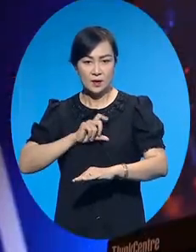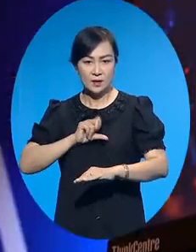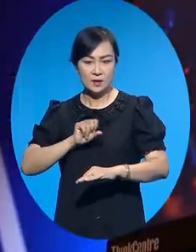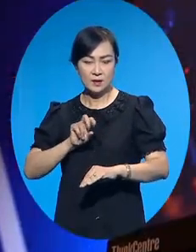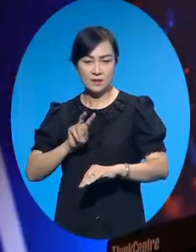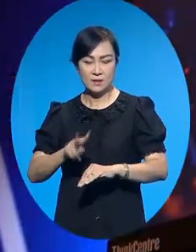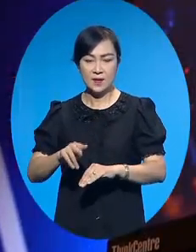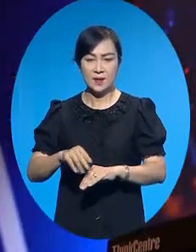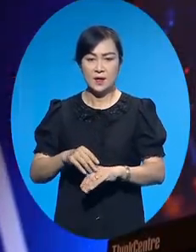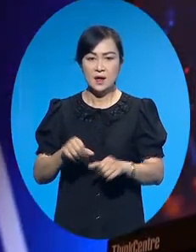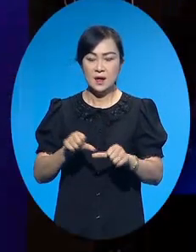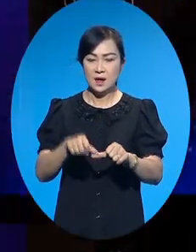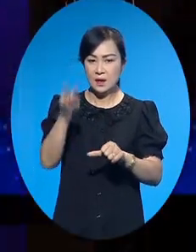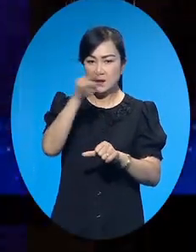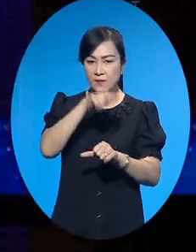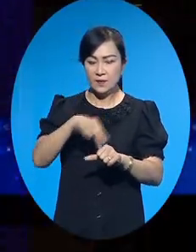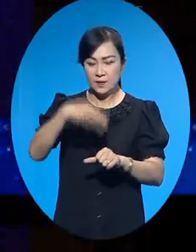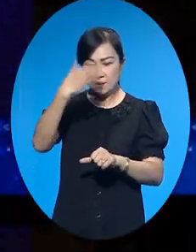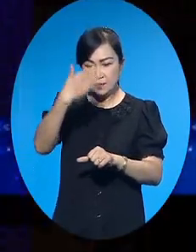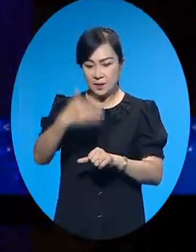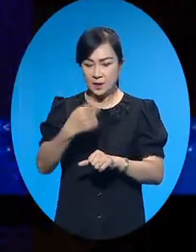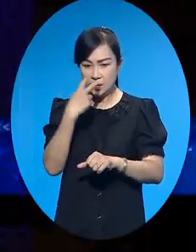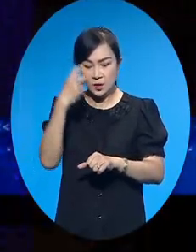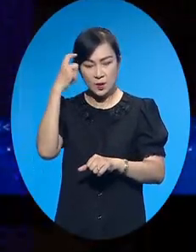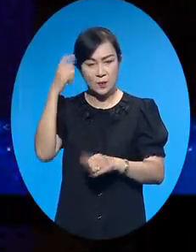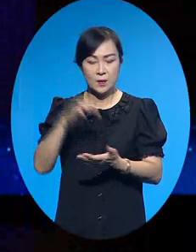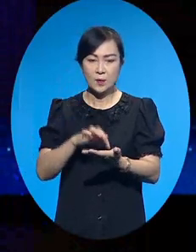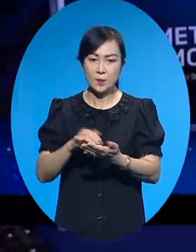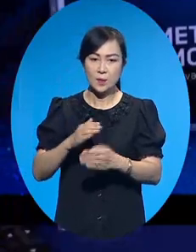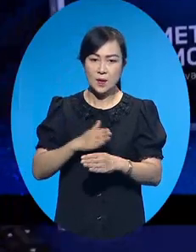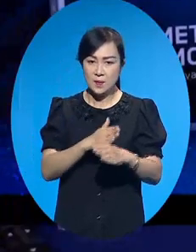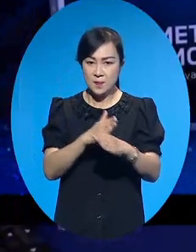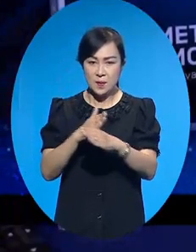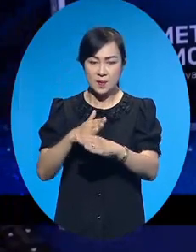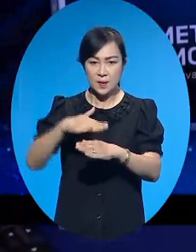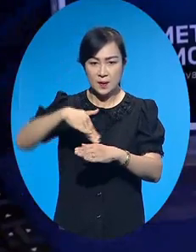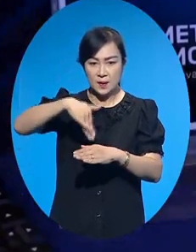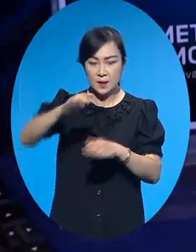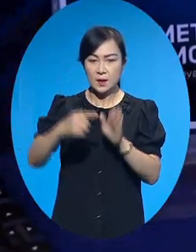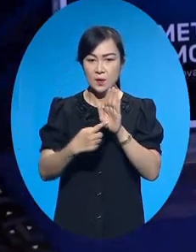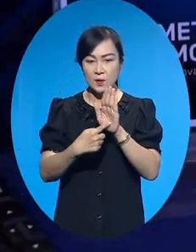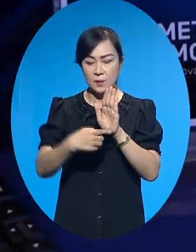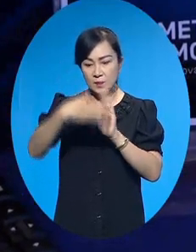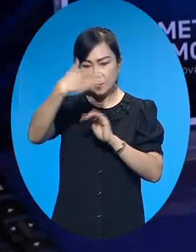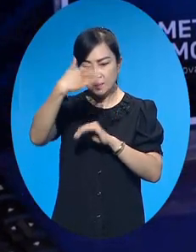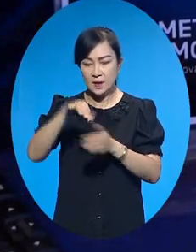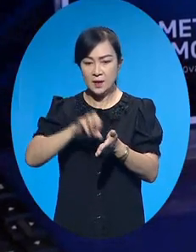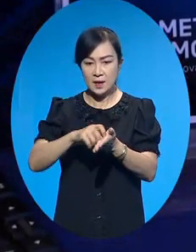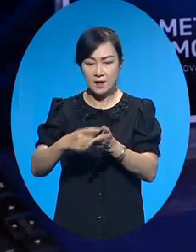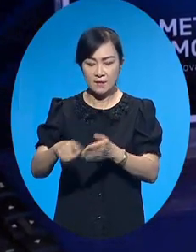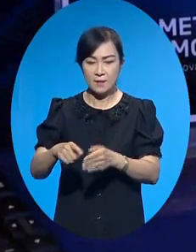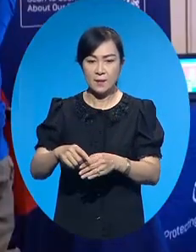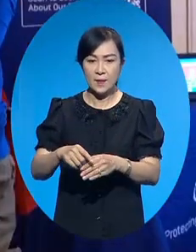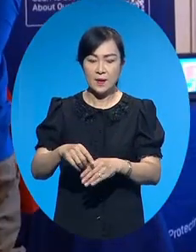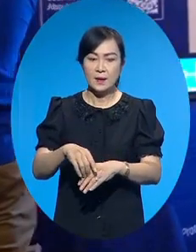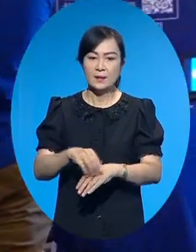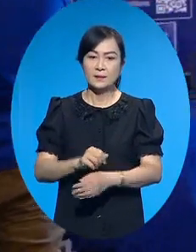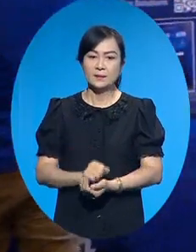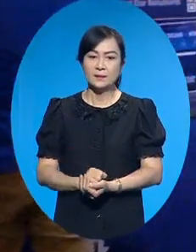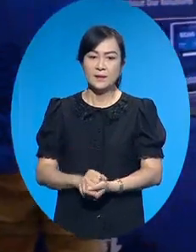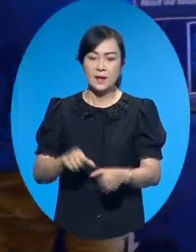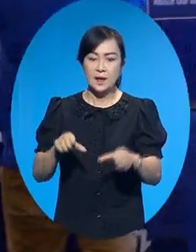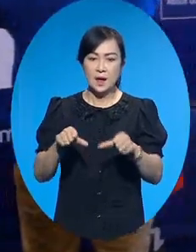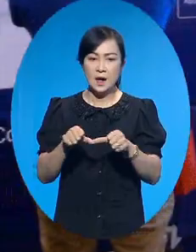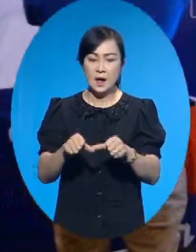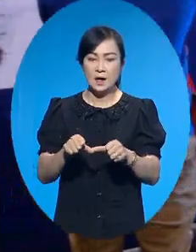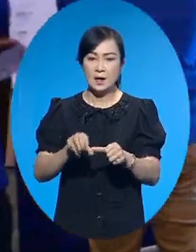ngành an ninh mạng tại Việt Nam đến trải nghiệm và tìm hiểu các công nghệ bảo mật nâng cao tại Trung tâm Trải nghiệm Giải pháp bảo vệ cơ sở hạ tầng trọng yếu tại văn